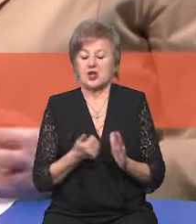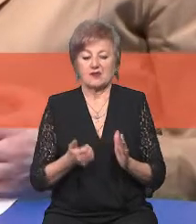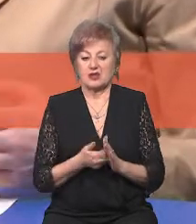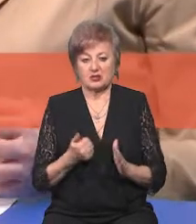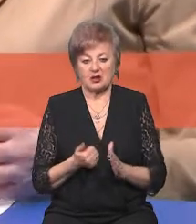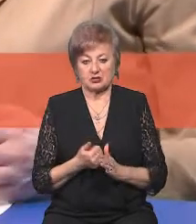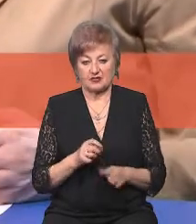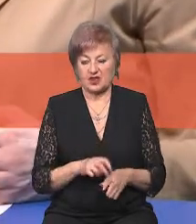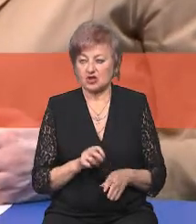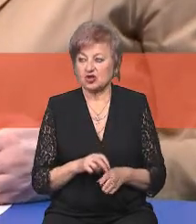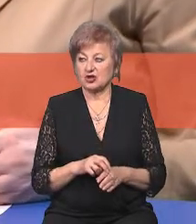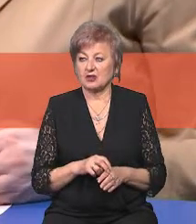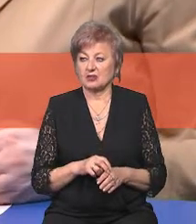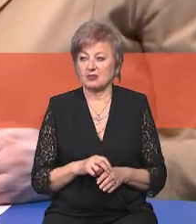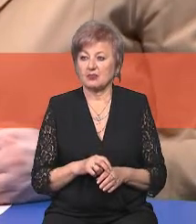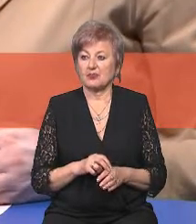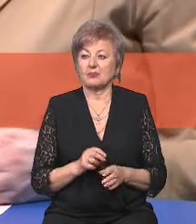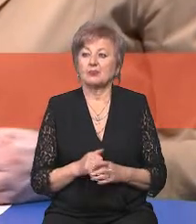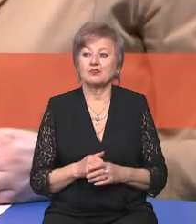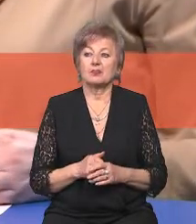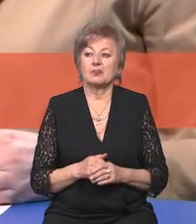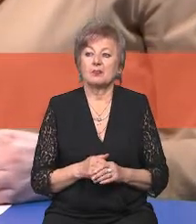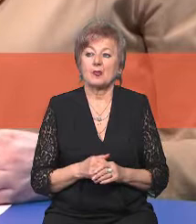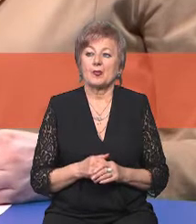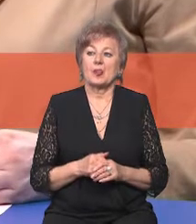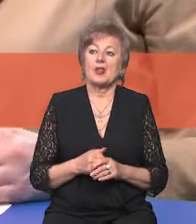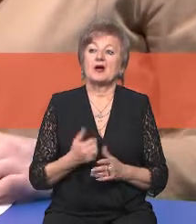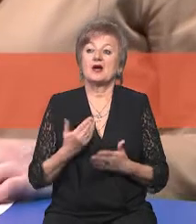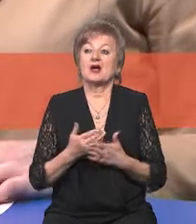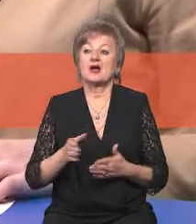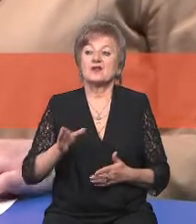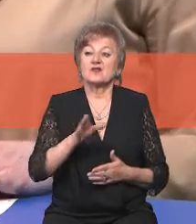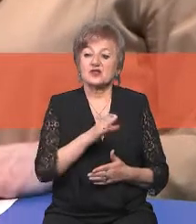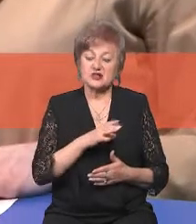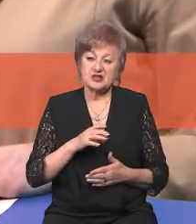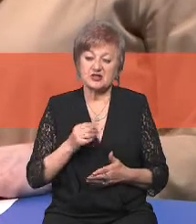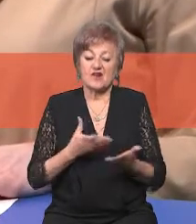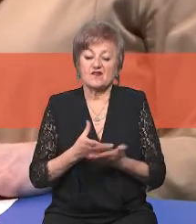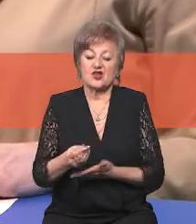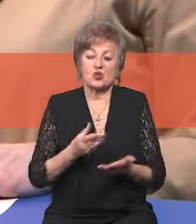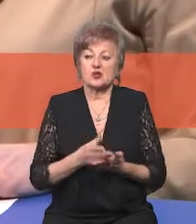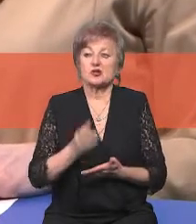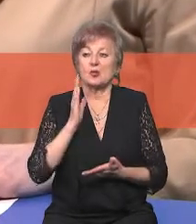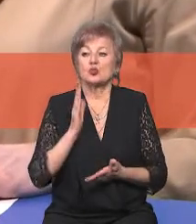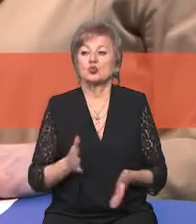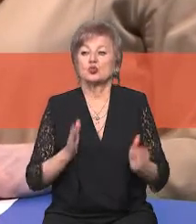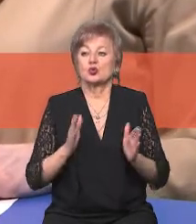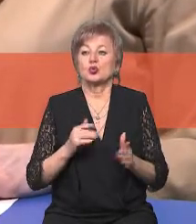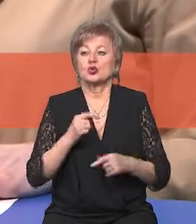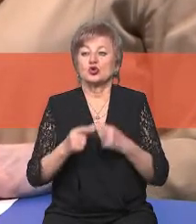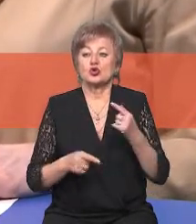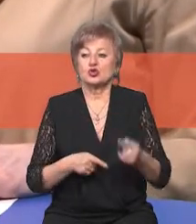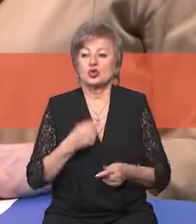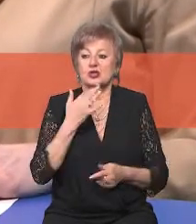територіях. Як такі заклади фінансуватимуться? За яким принципом? Всі заклади будуть фінансуватися виключно через